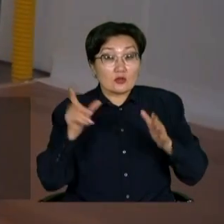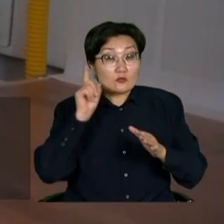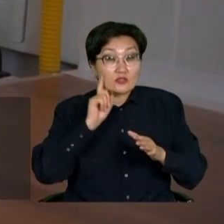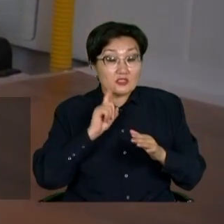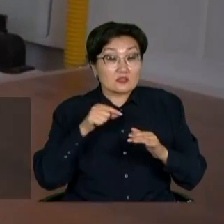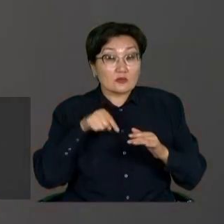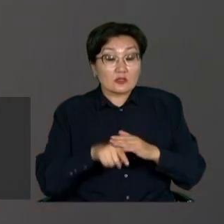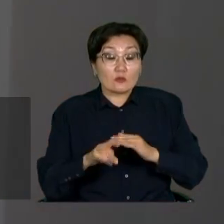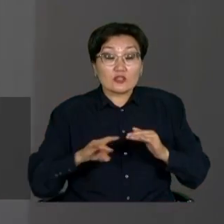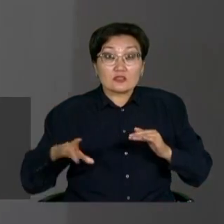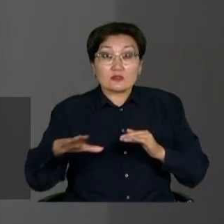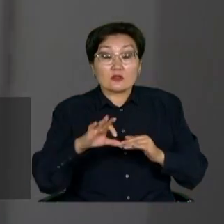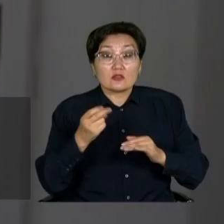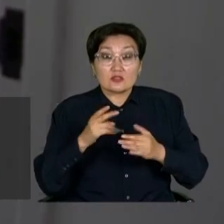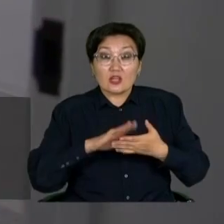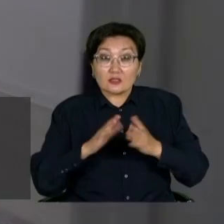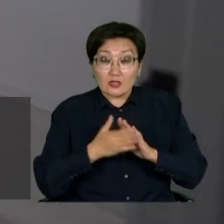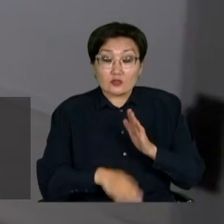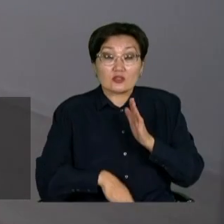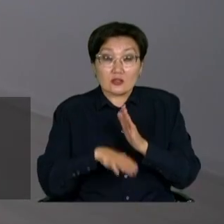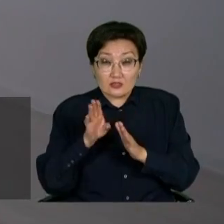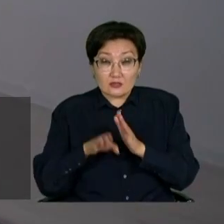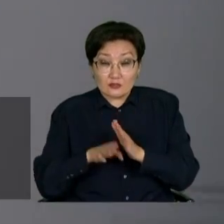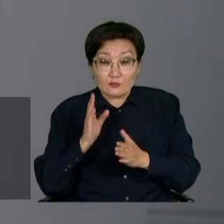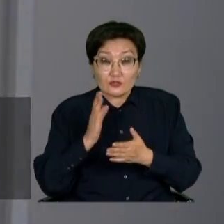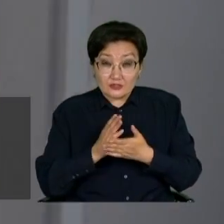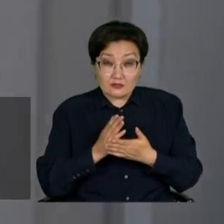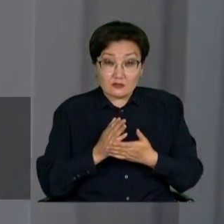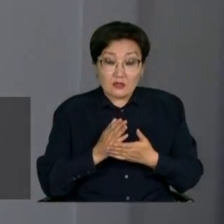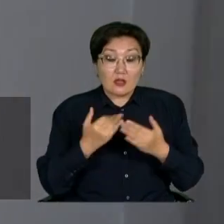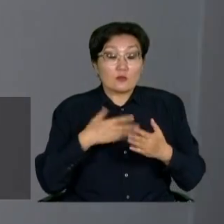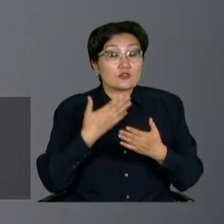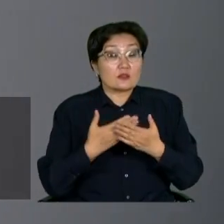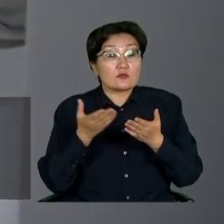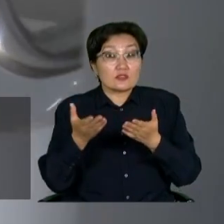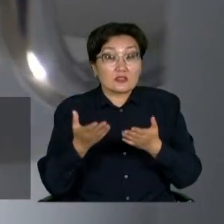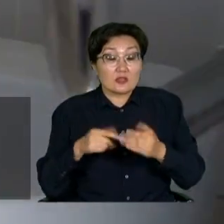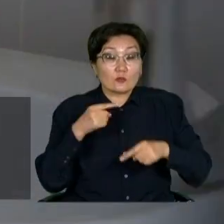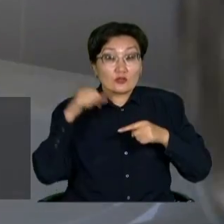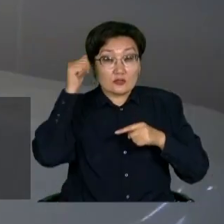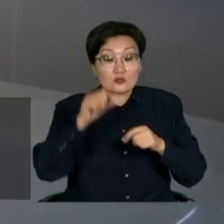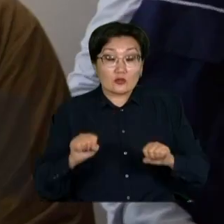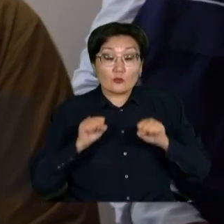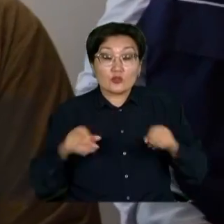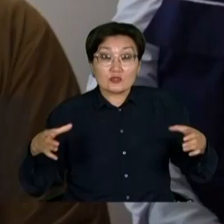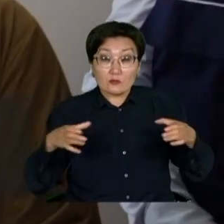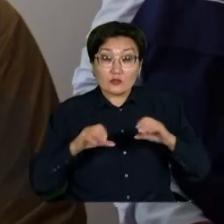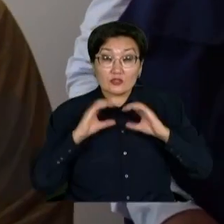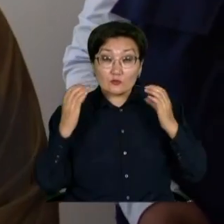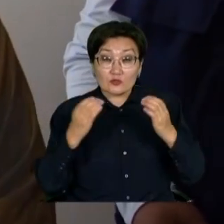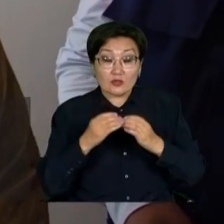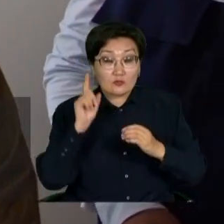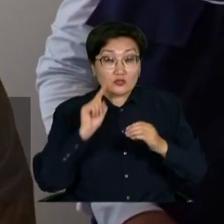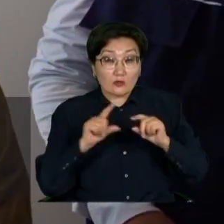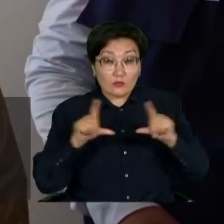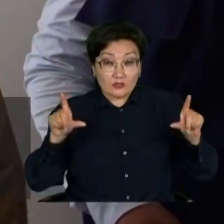Оның үстіне ауданның да әлеуеті артып, жағдайы жақсарып жатқан көрінеді. Мәселен, мұнда келер жылы спорт кешені мен жайлы